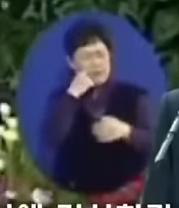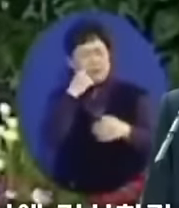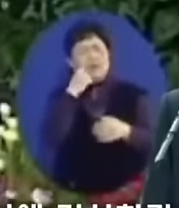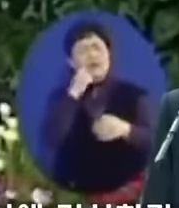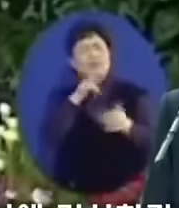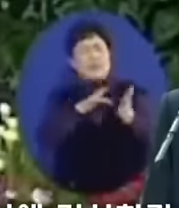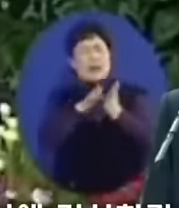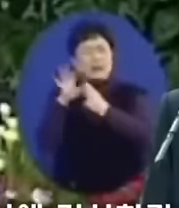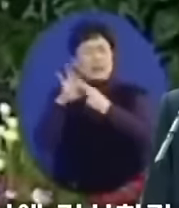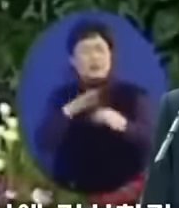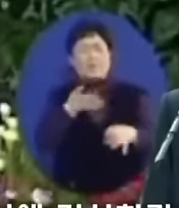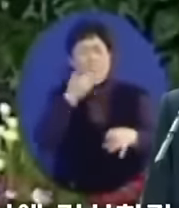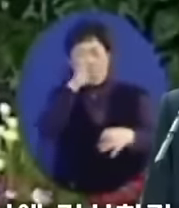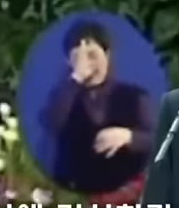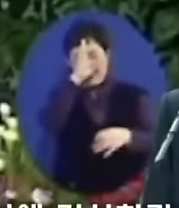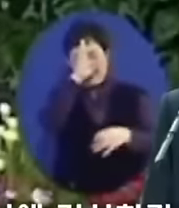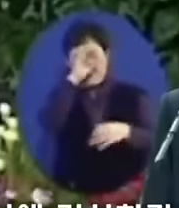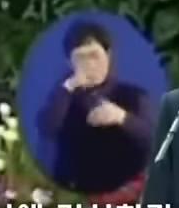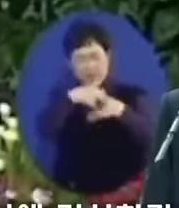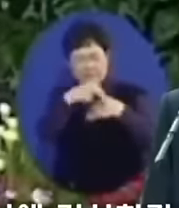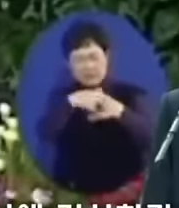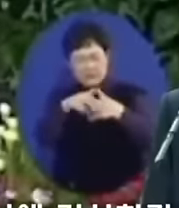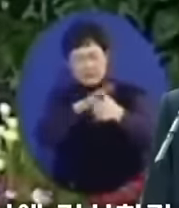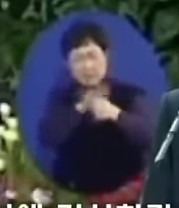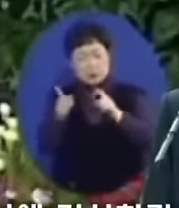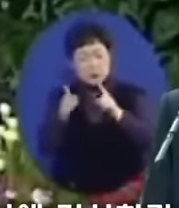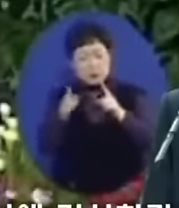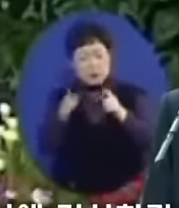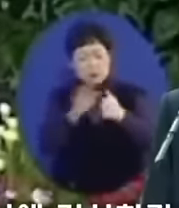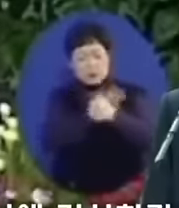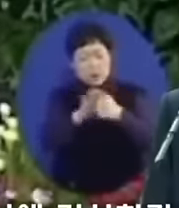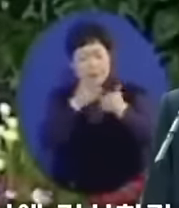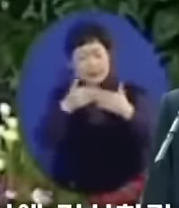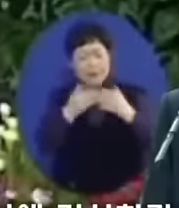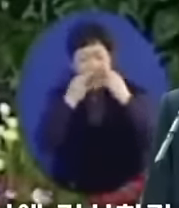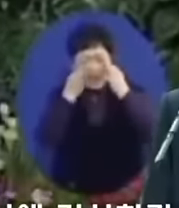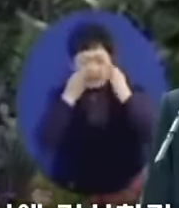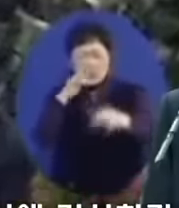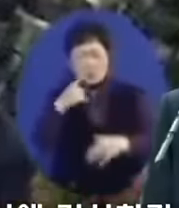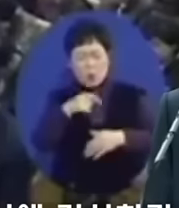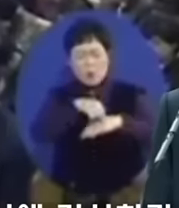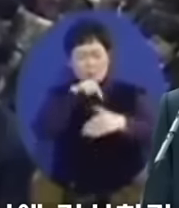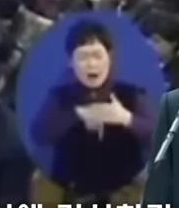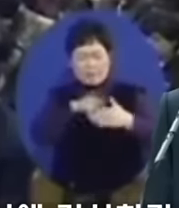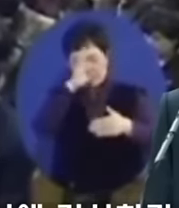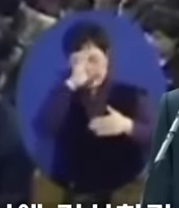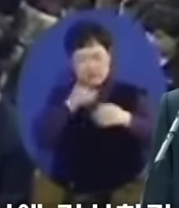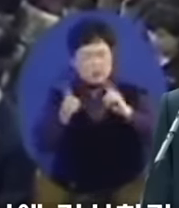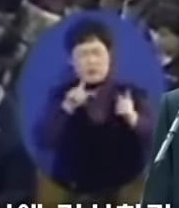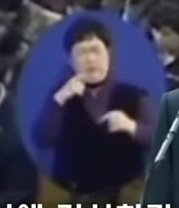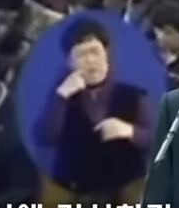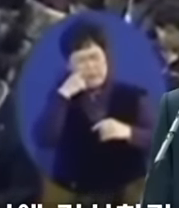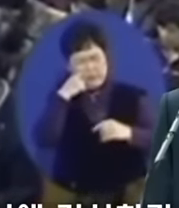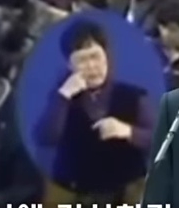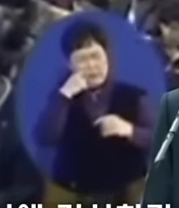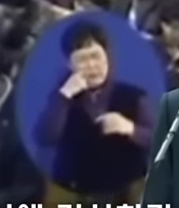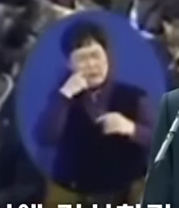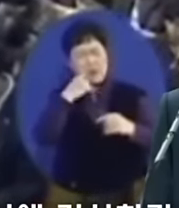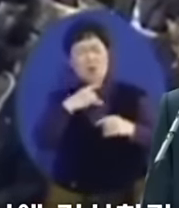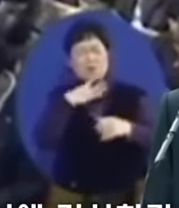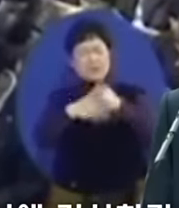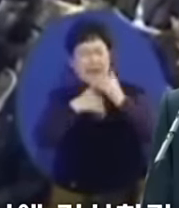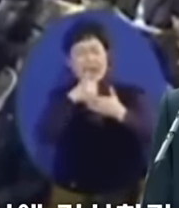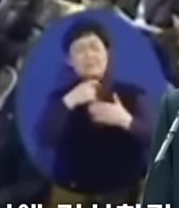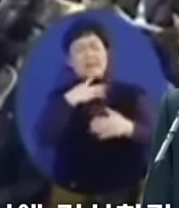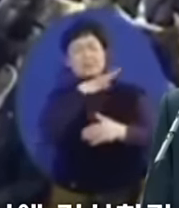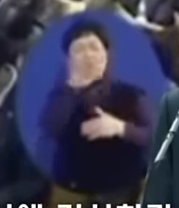계속 먹고 병원에 가서 늘 치료받고 애를 써도 마음의 병이 고침을 받지 못합니다. 오직